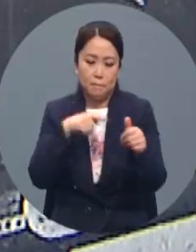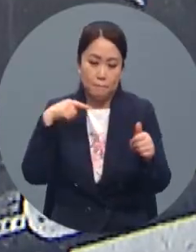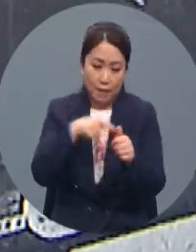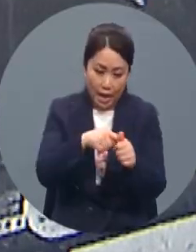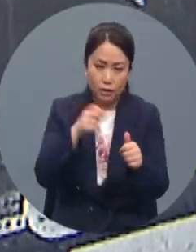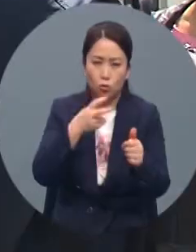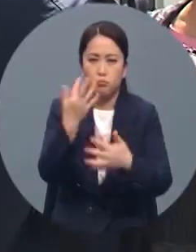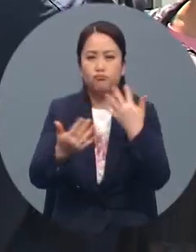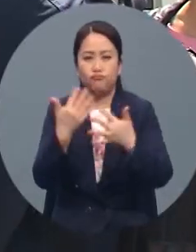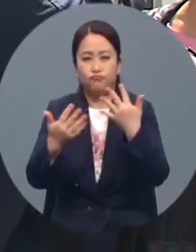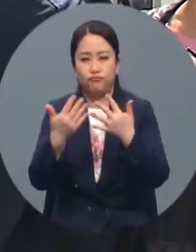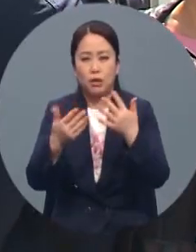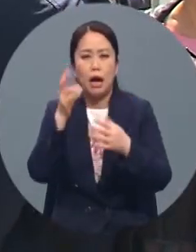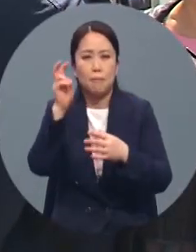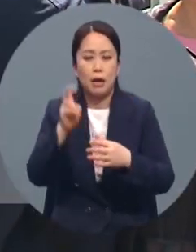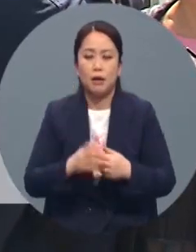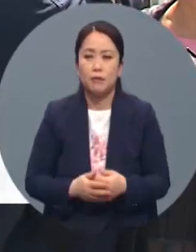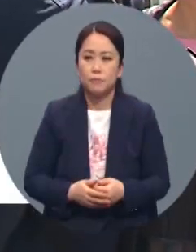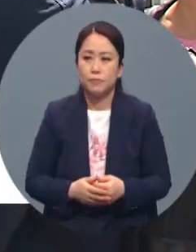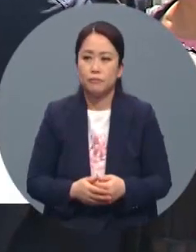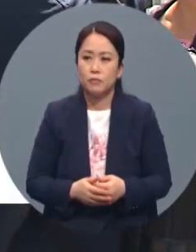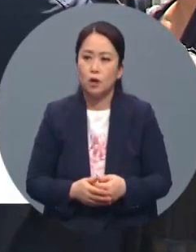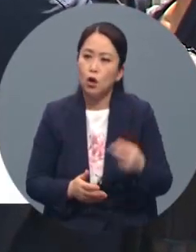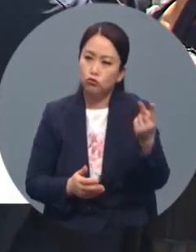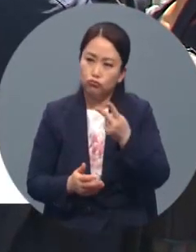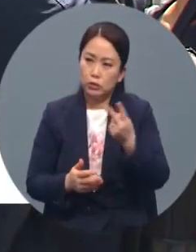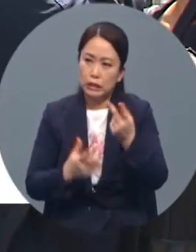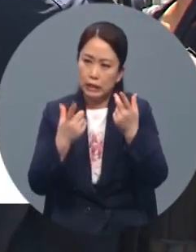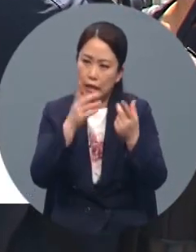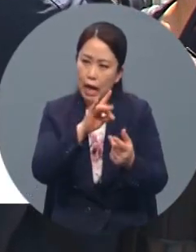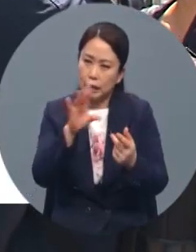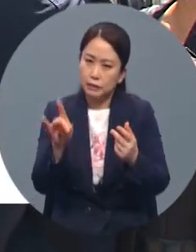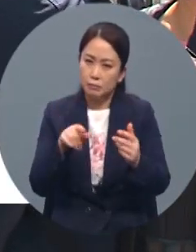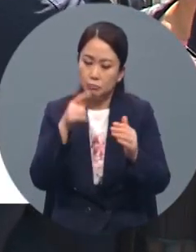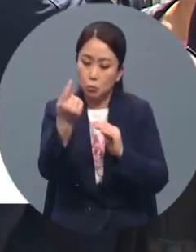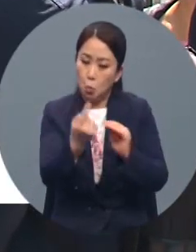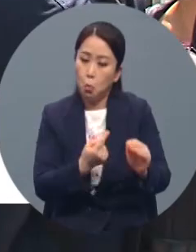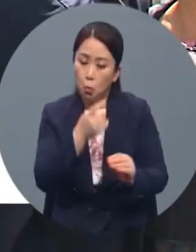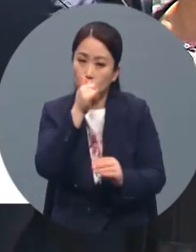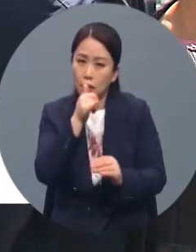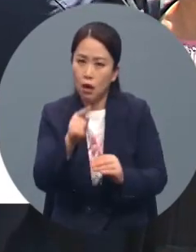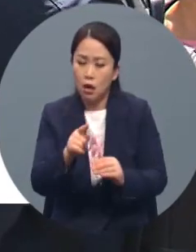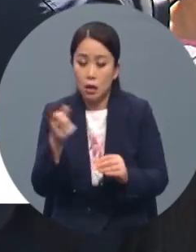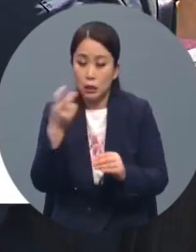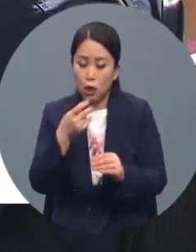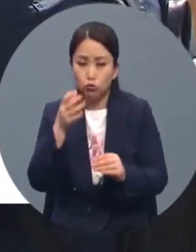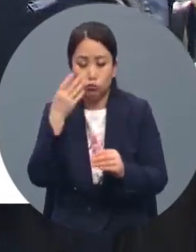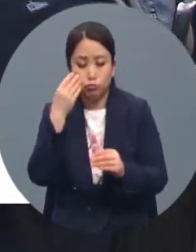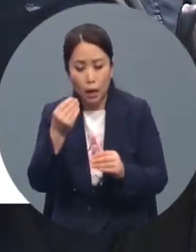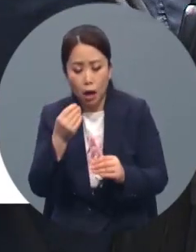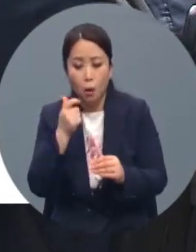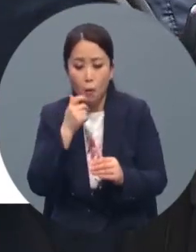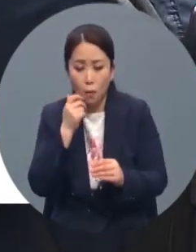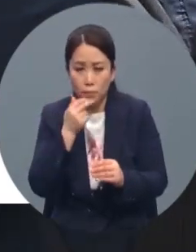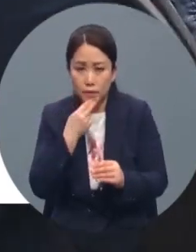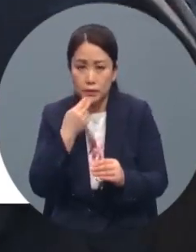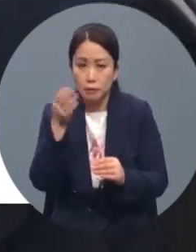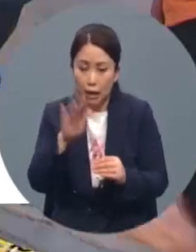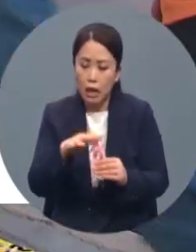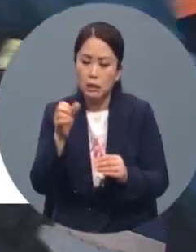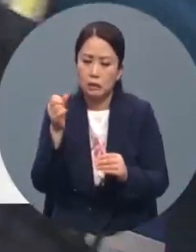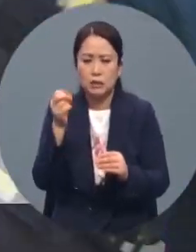있습니다. 둘이 같이 한 번씩 오더라고. 자주 나는 안 보고 우리 잘 못 봤는데 한 번씩 자주 만나는 편이에요, 둘이